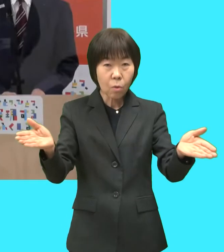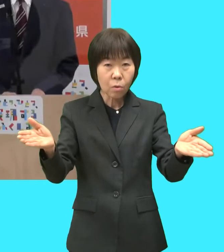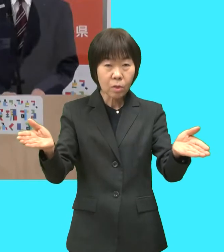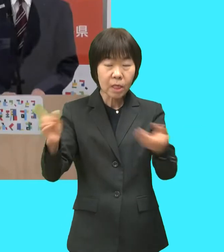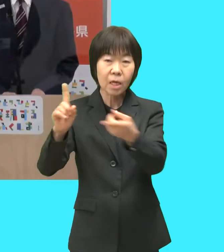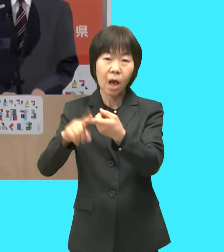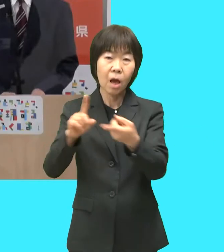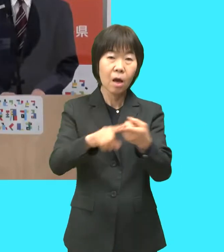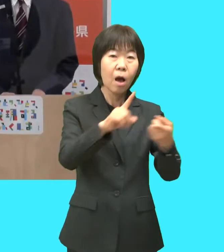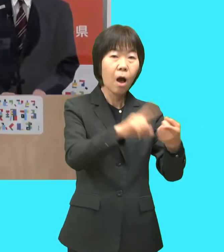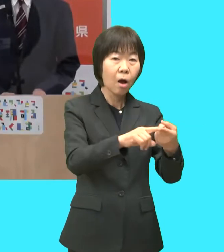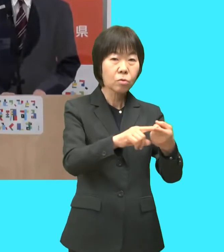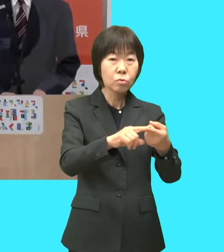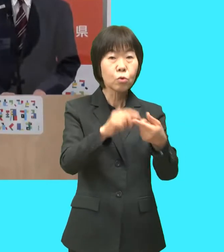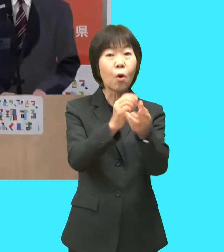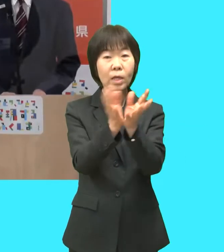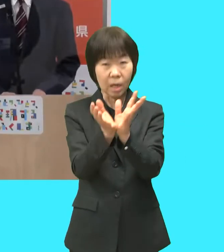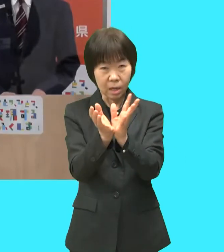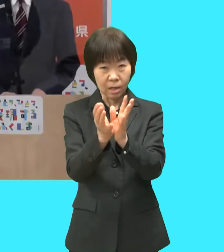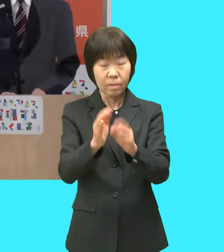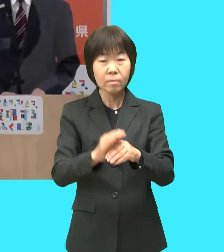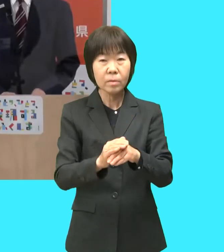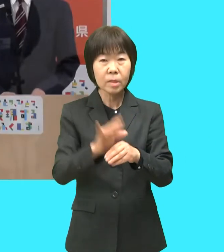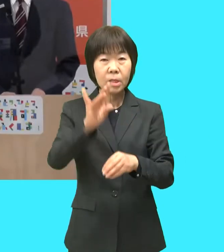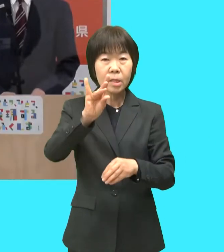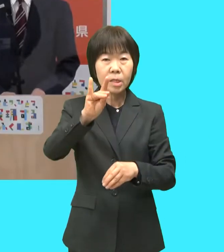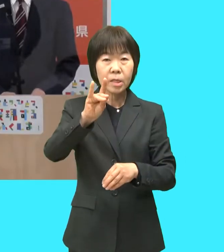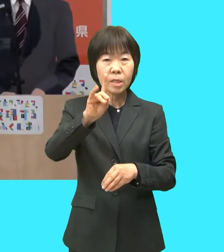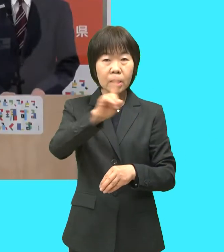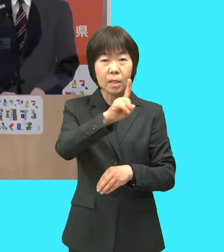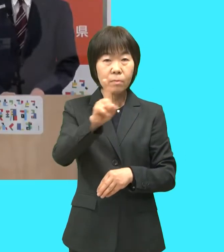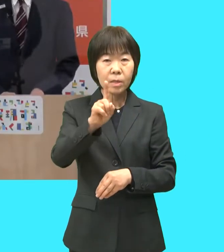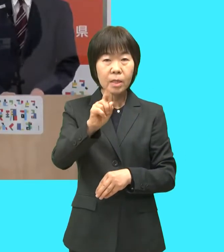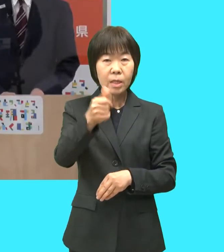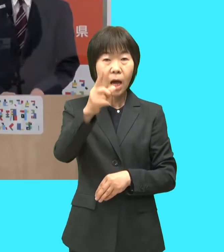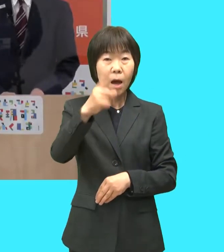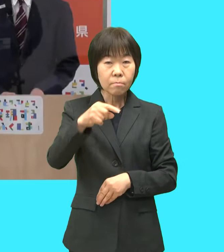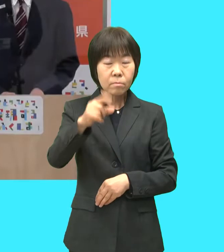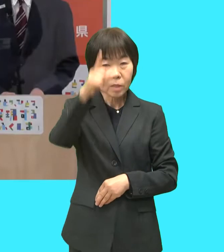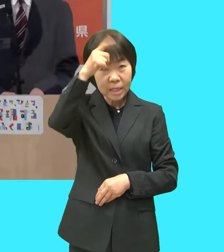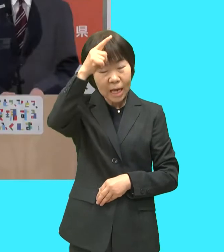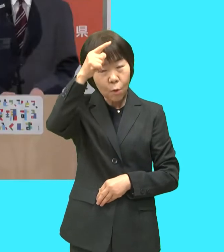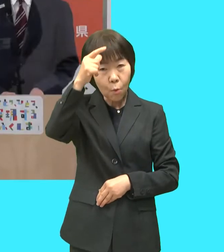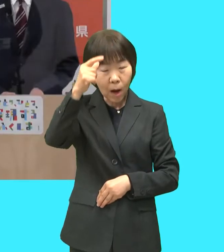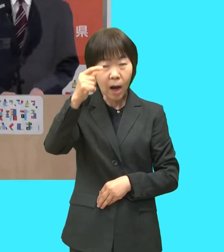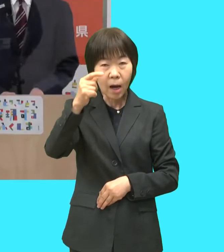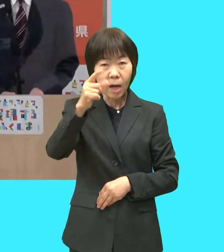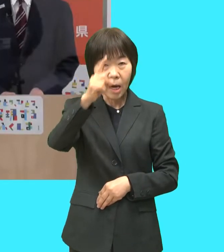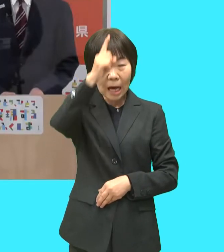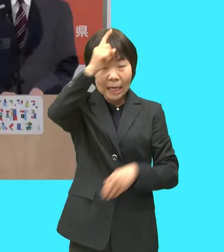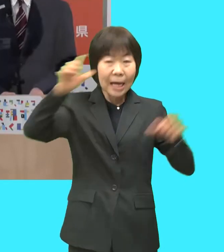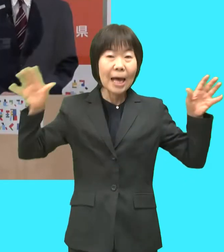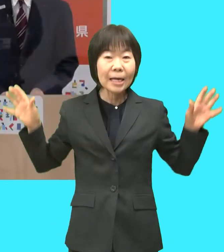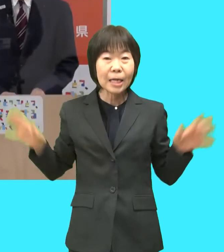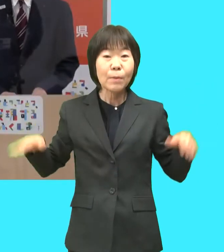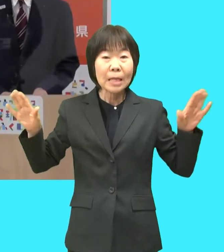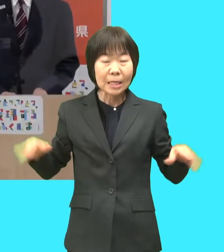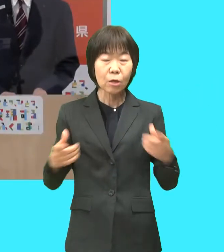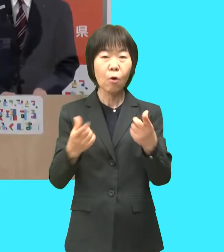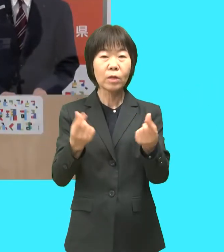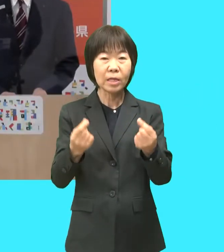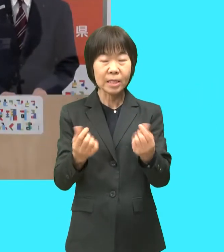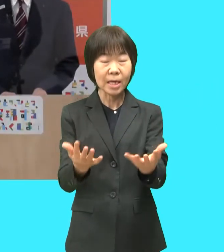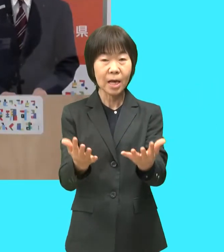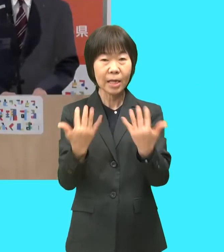向く品種です。キビタンイエローはキビタンと同じ鮮やかな黄色が